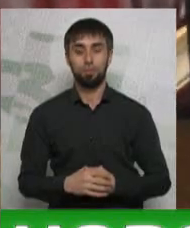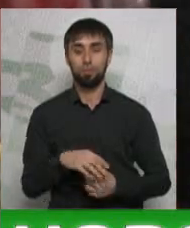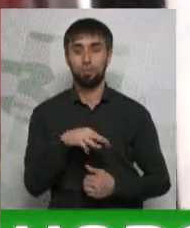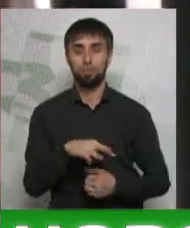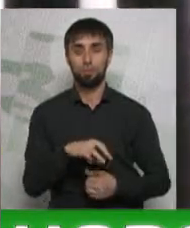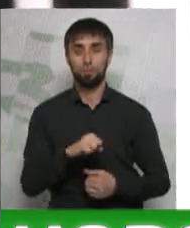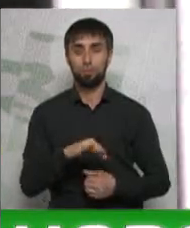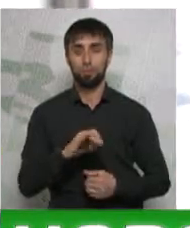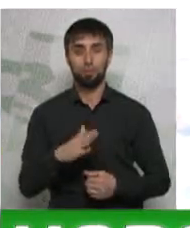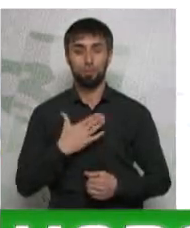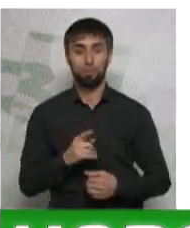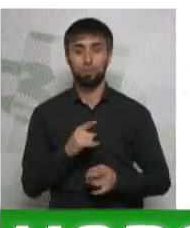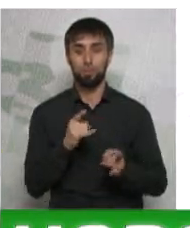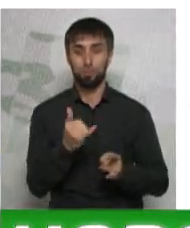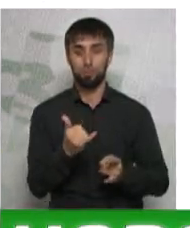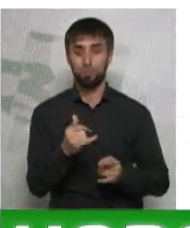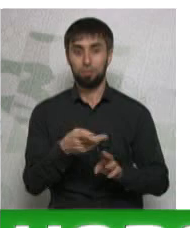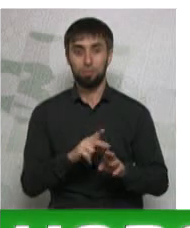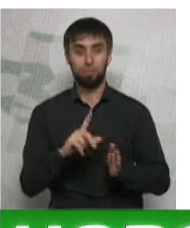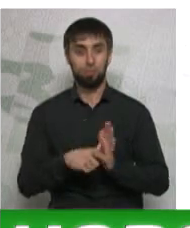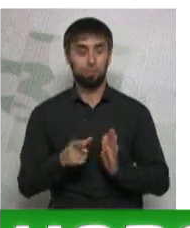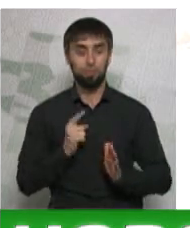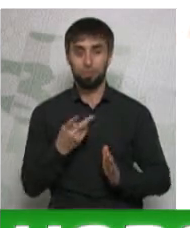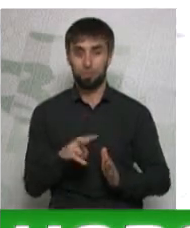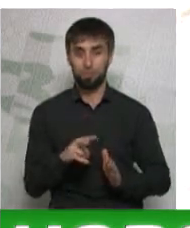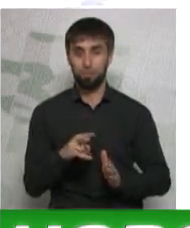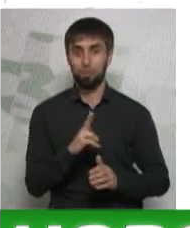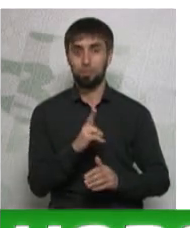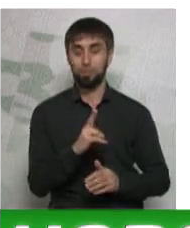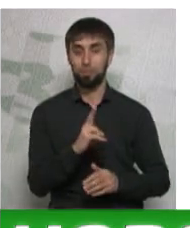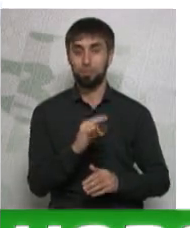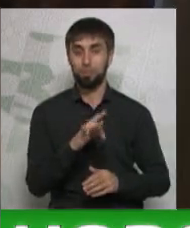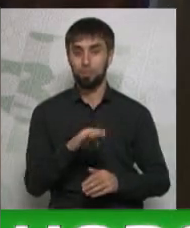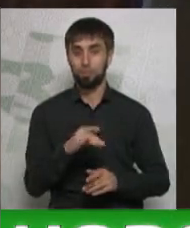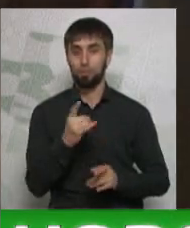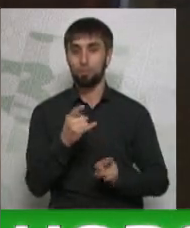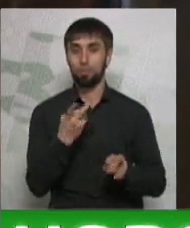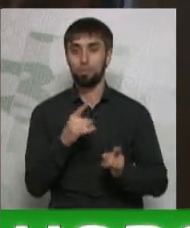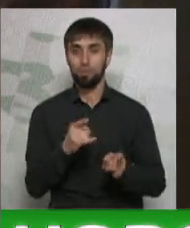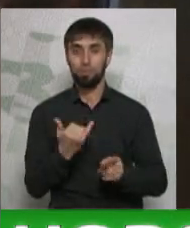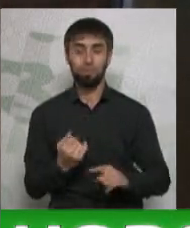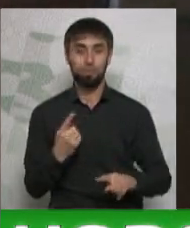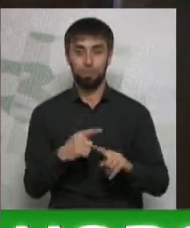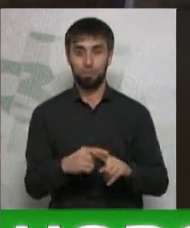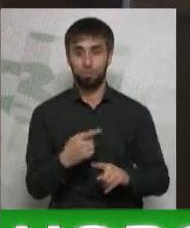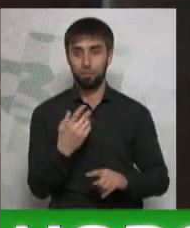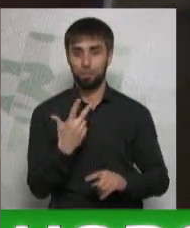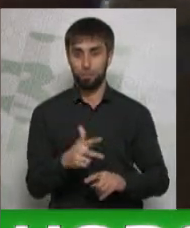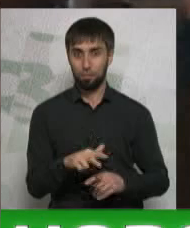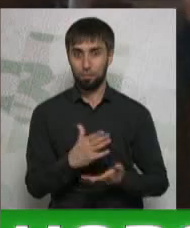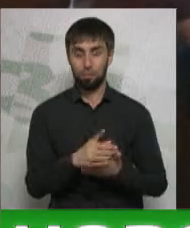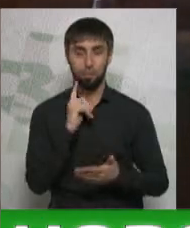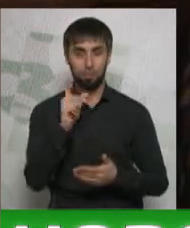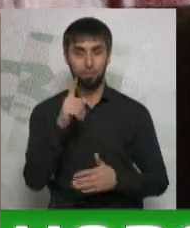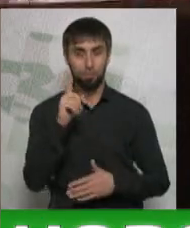Магомед Матиев доволен, что автобус сегодня пришлось ждать недолго. По маршруту Куртат к двум курсирующим автобусам добавился еще один. Молодой